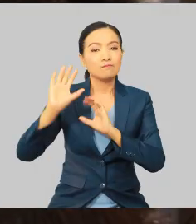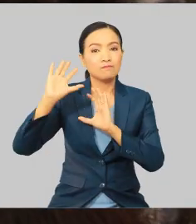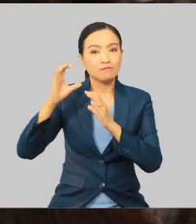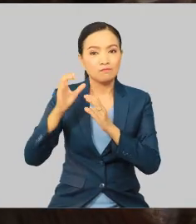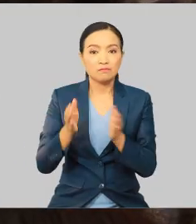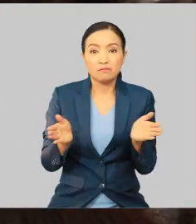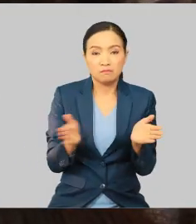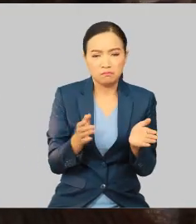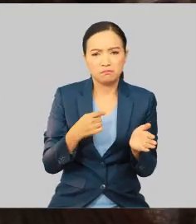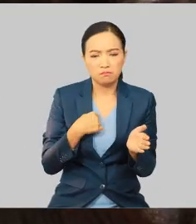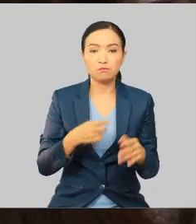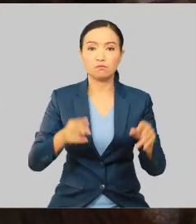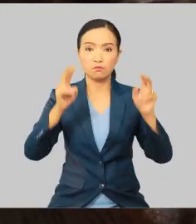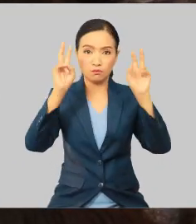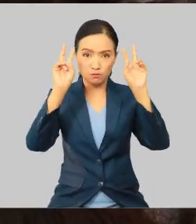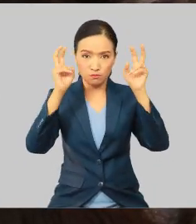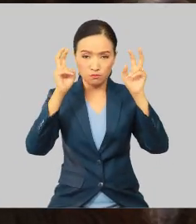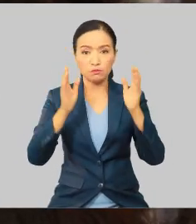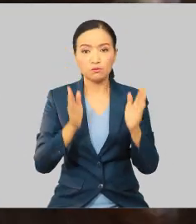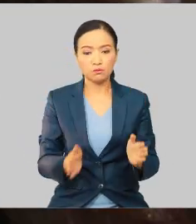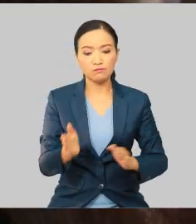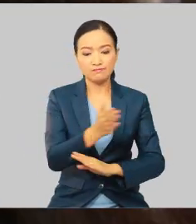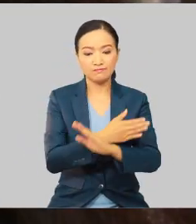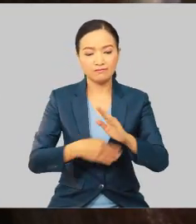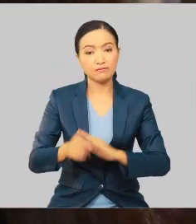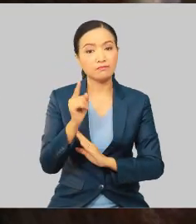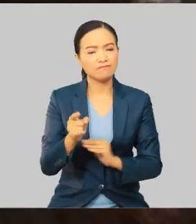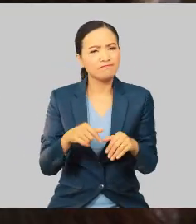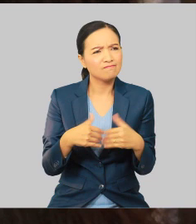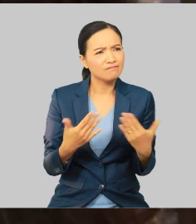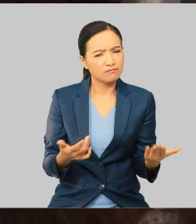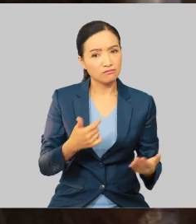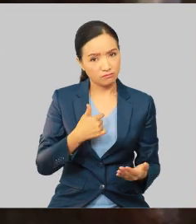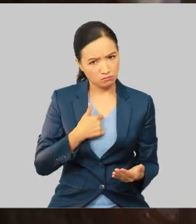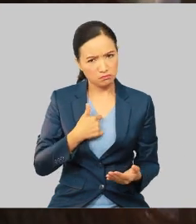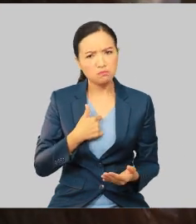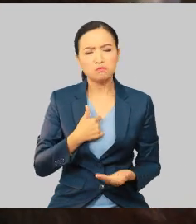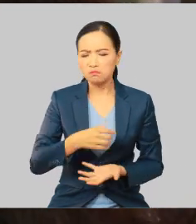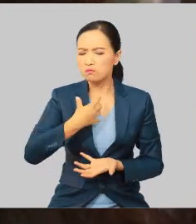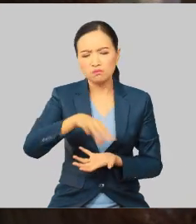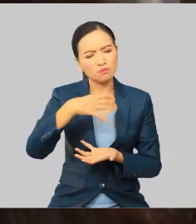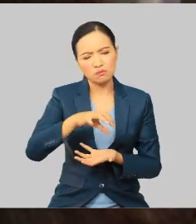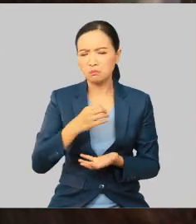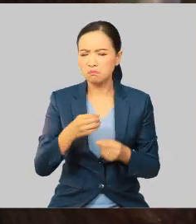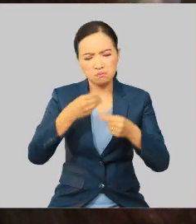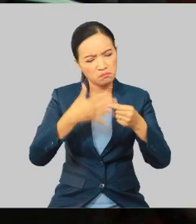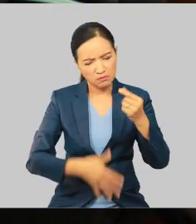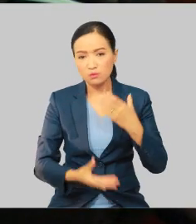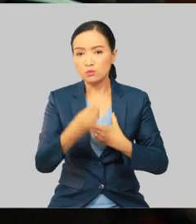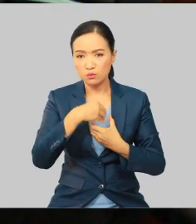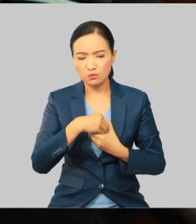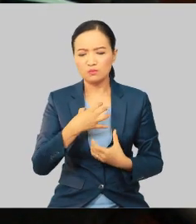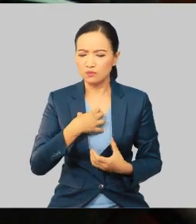ะเป็นโจทย์ที่ว่าเรื่องว่าคนพิการเป็นยังไงอะค่ะองุ่นก็คิดว่าองุ่นมีเรื่องเล่าขององุ่นที่อยากบอกอะค่ะต